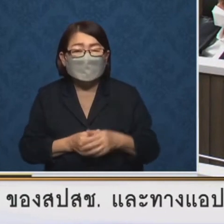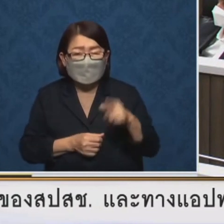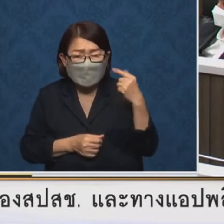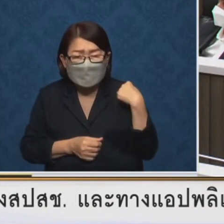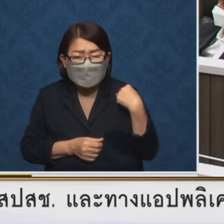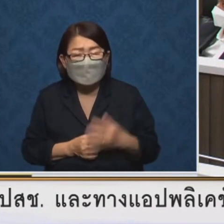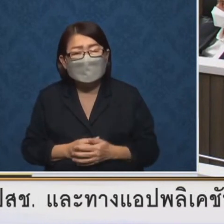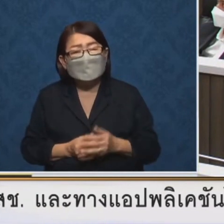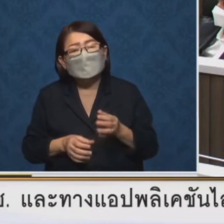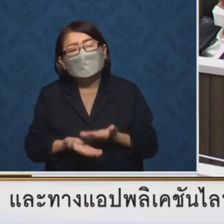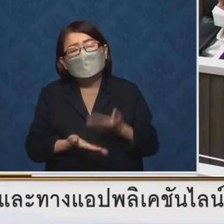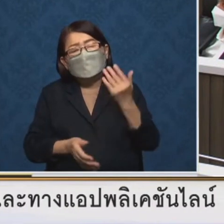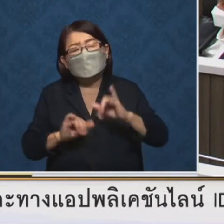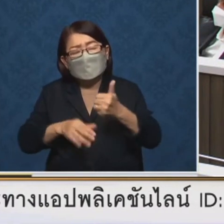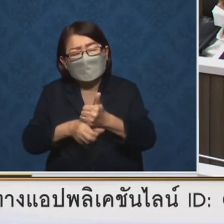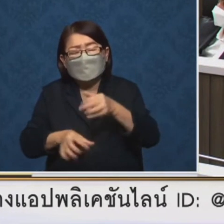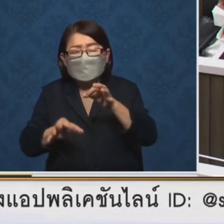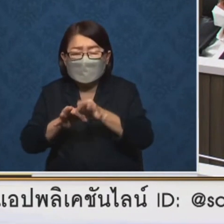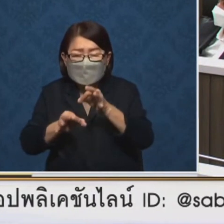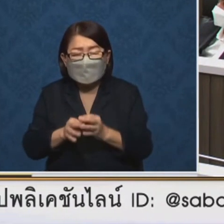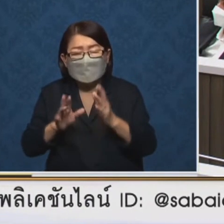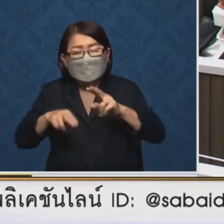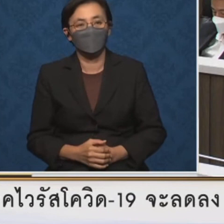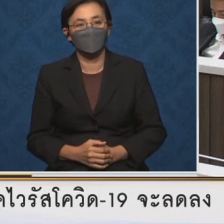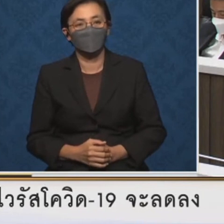smilingอยู่หนา เท่าน spread of